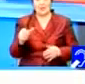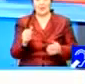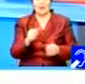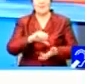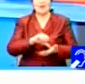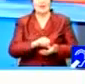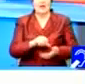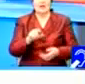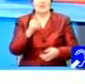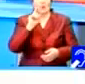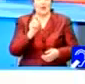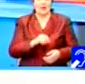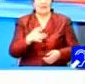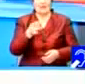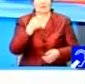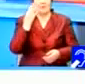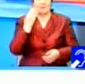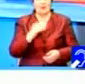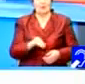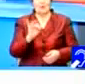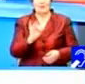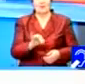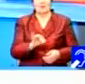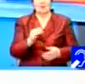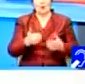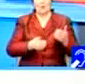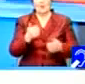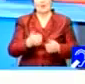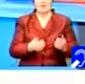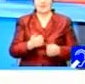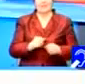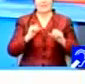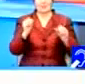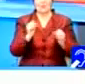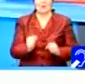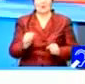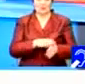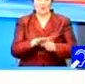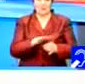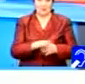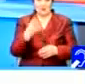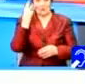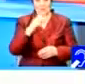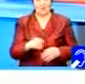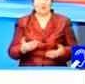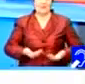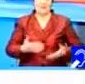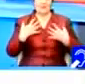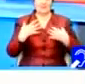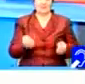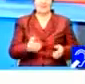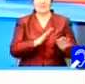Republica Moldova, Ucraina și România. Competiția își propune să promoveze sportul, dar și un mod de viață sănătos în